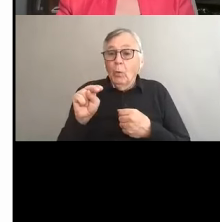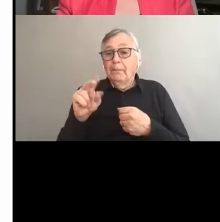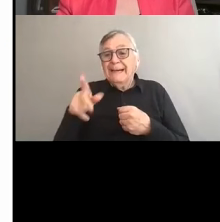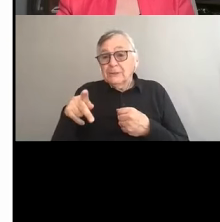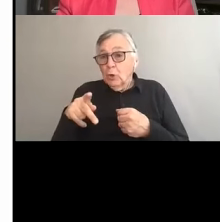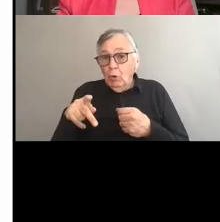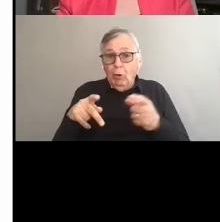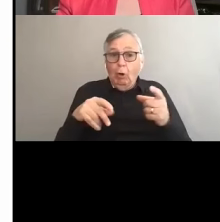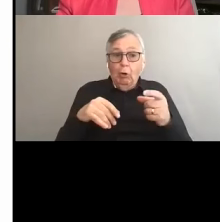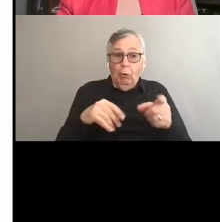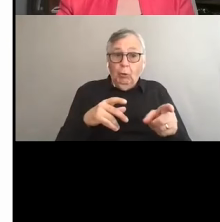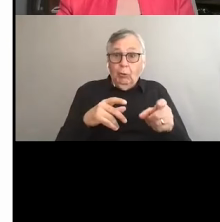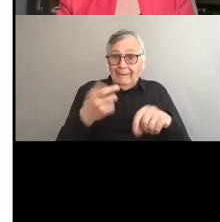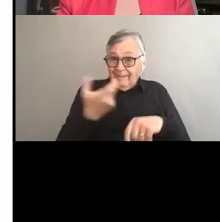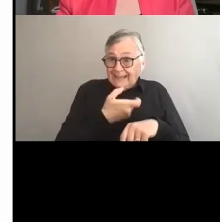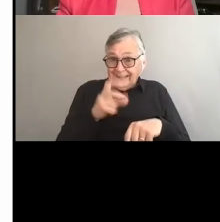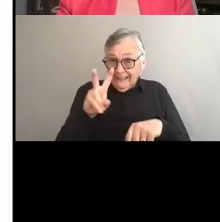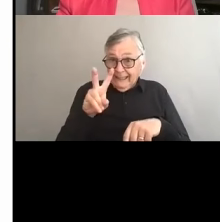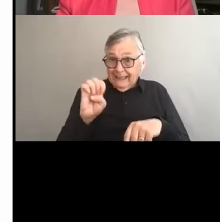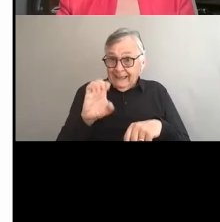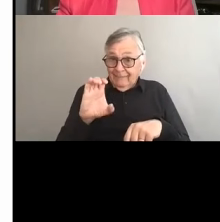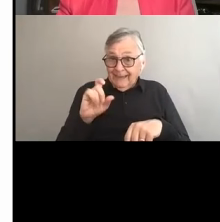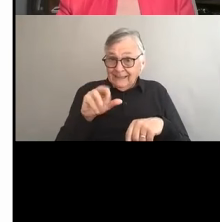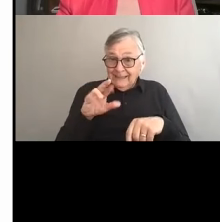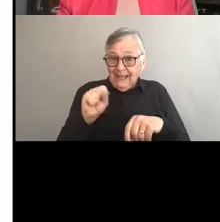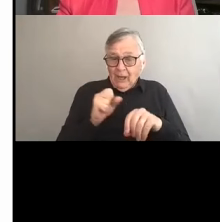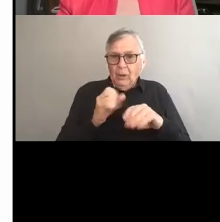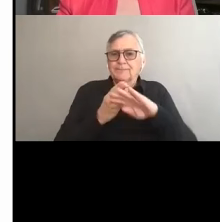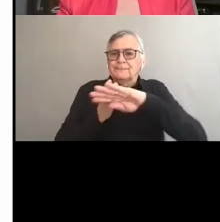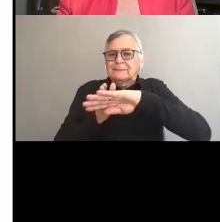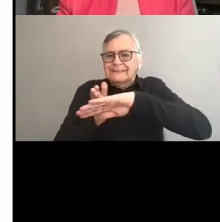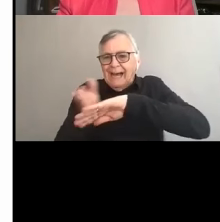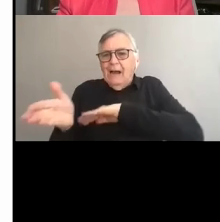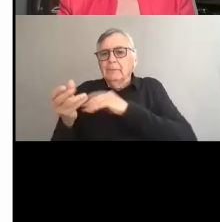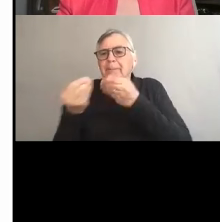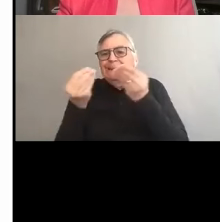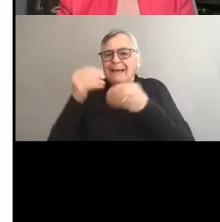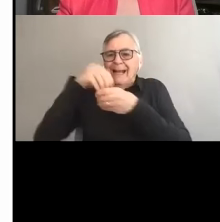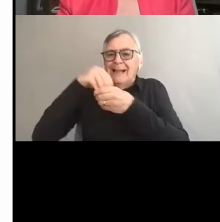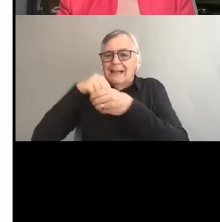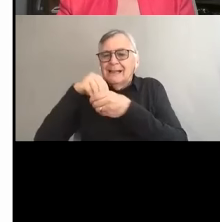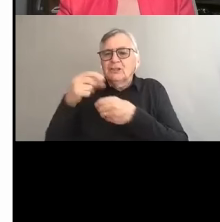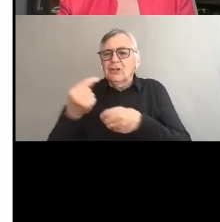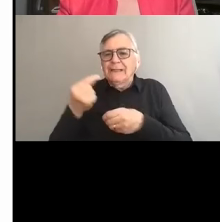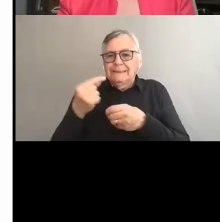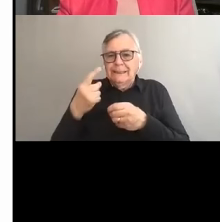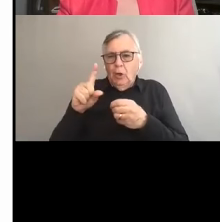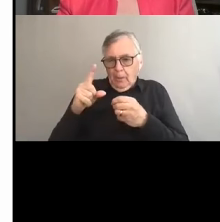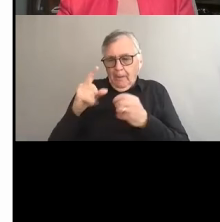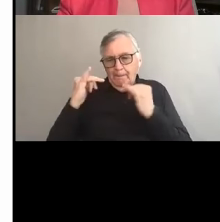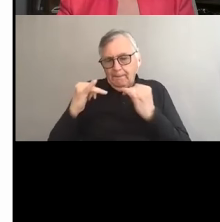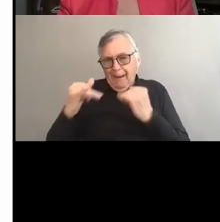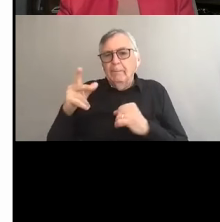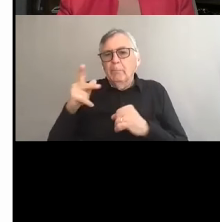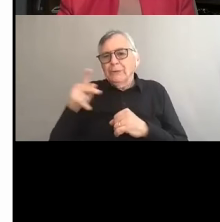à vecteur vont insérer du matériel génétique qui code pour la même